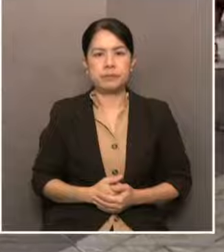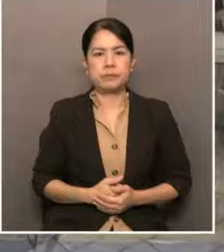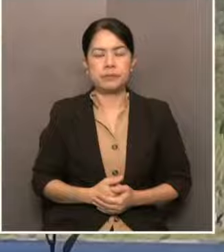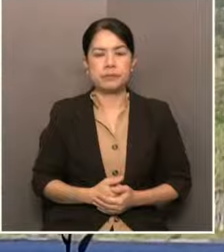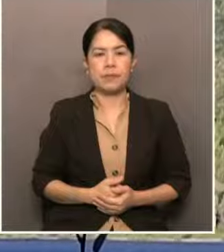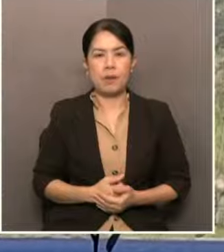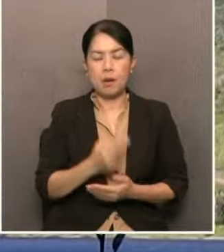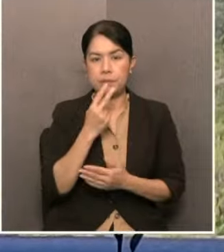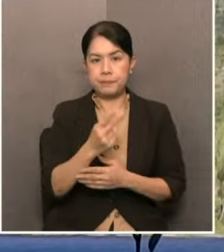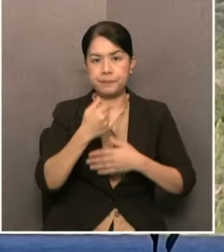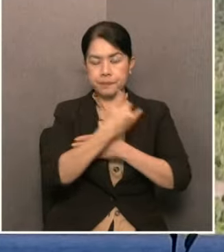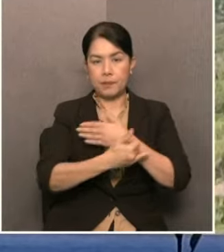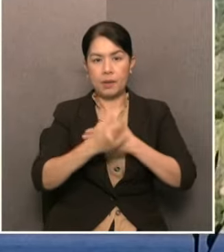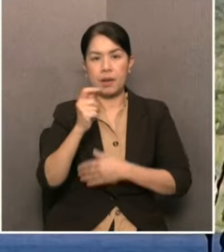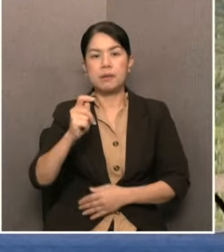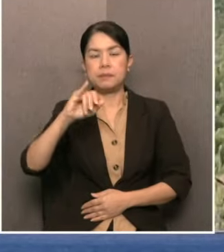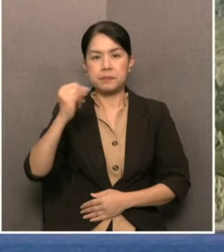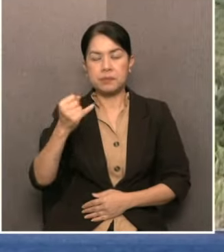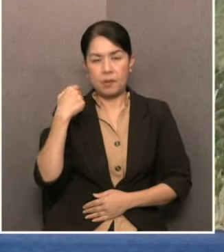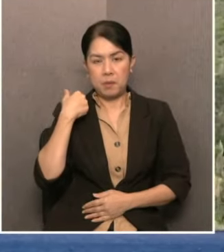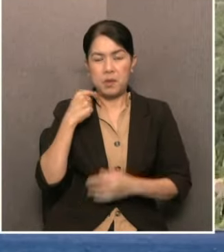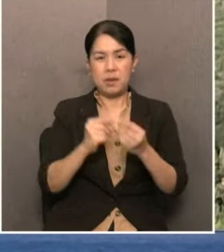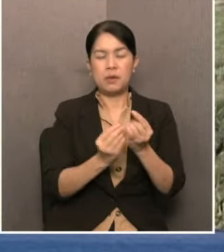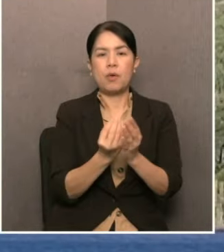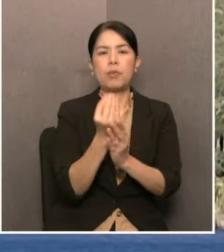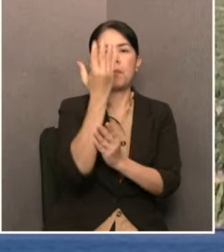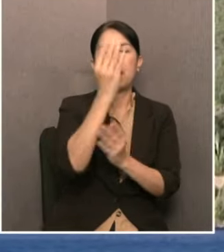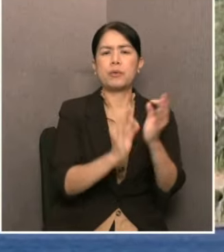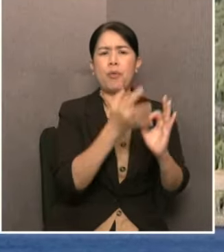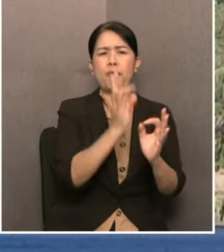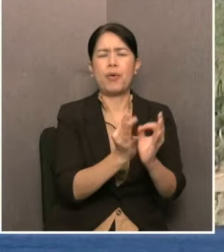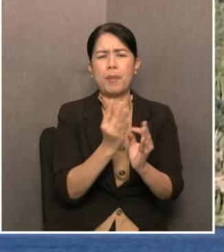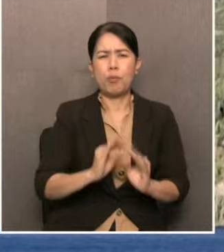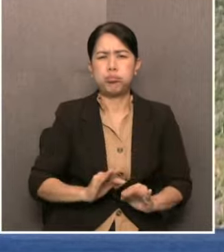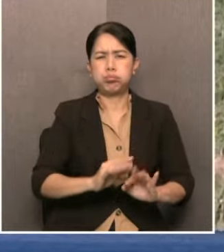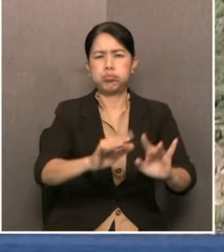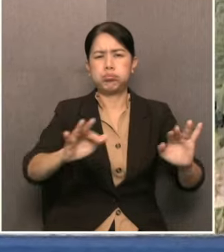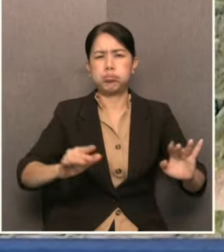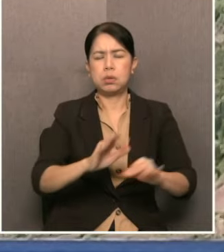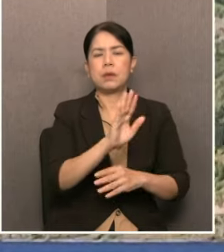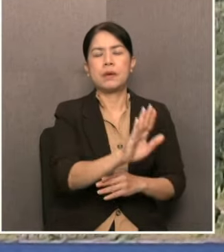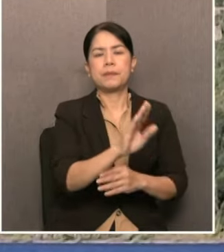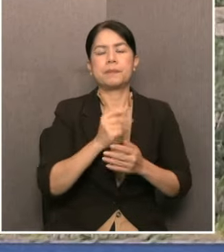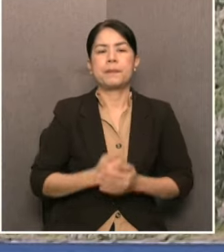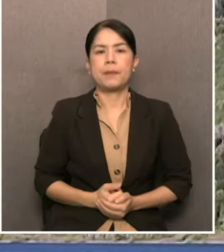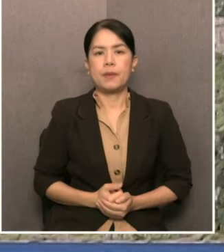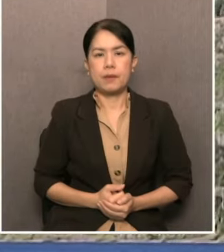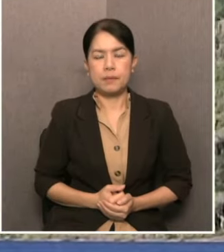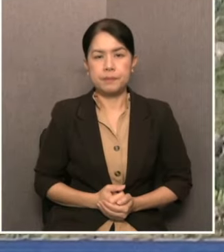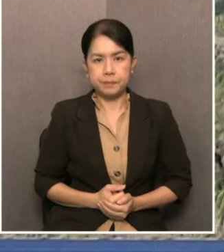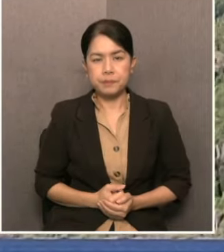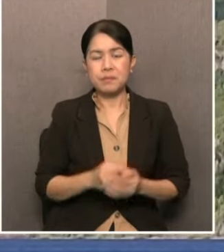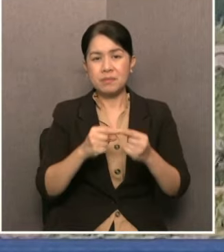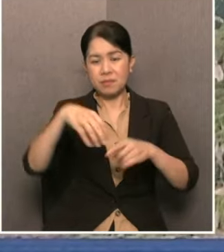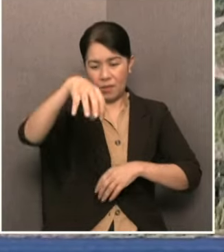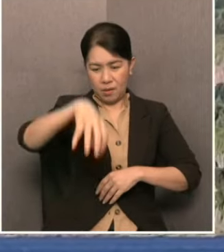ส่นที่อาเจนตินา ไฟป่ารุกรามอทยานแ่งชาติLos Alices ในปตโกเนีย มรดก